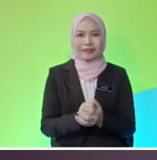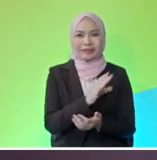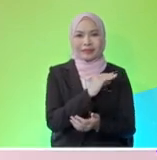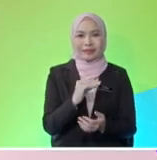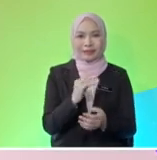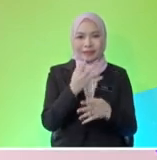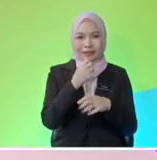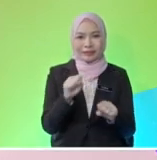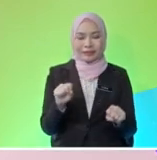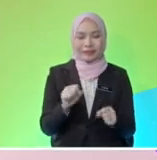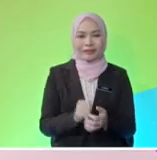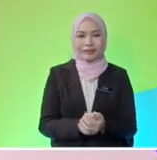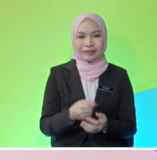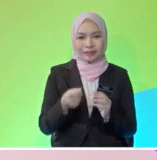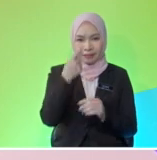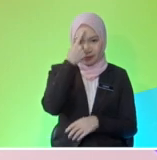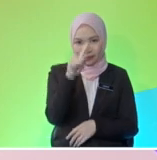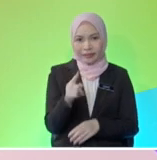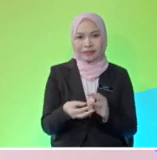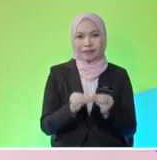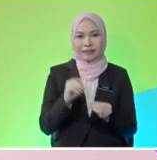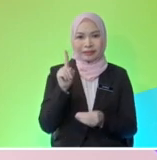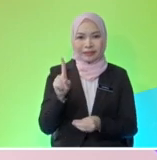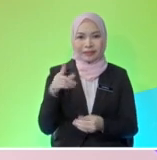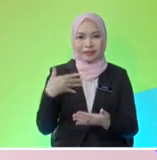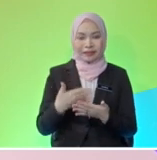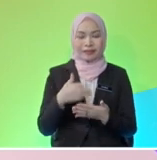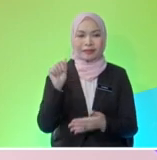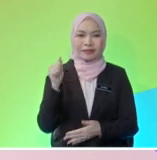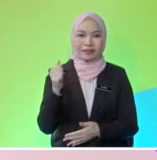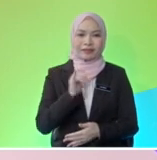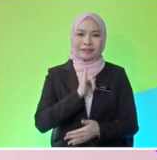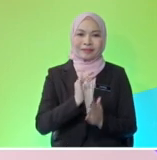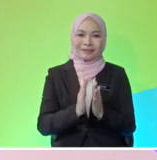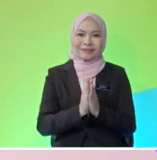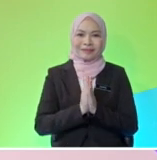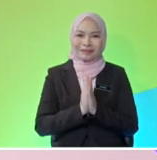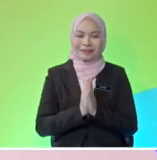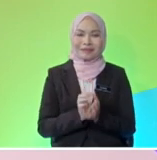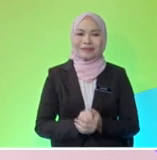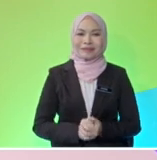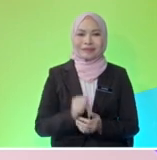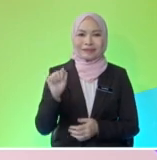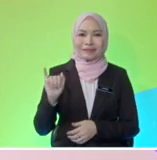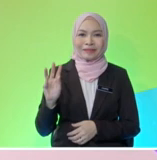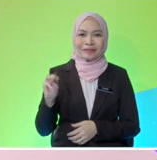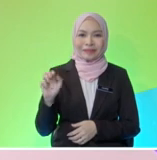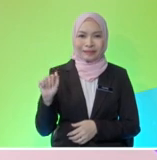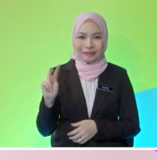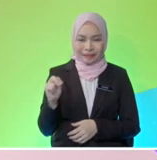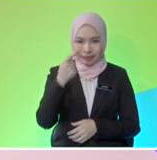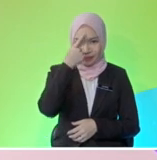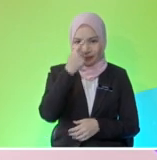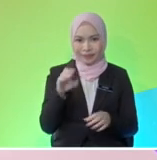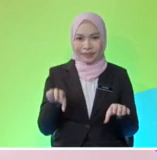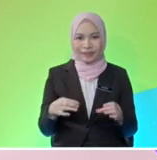Untuk nombor 1 sehingga 10, cikgu minta kebenaran daripada Aiman untuk buat. Dan 11